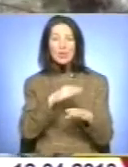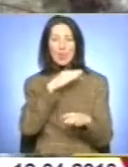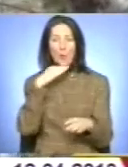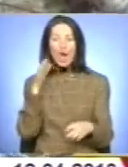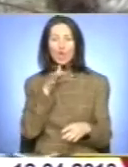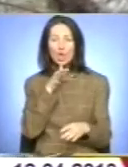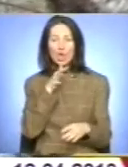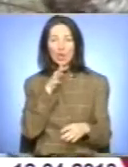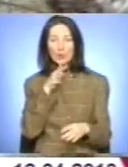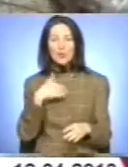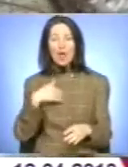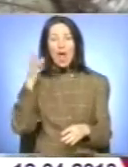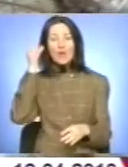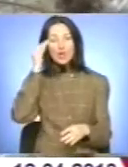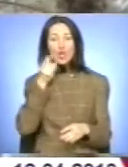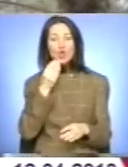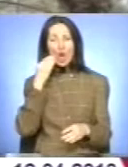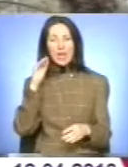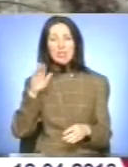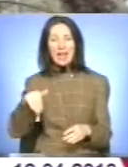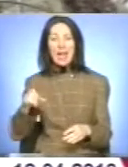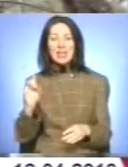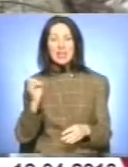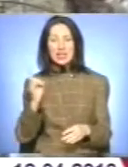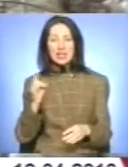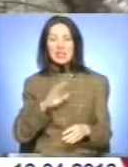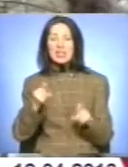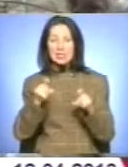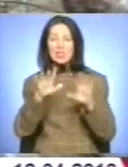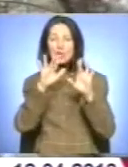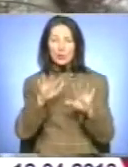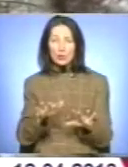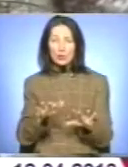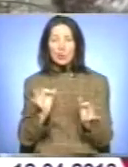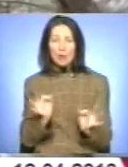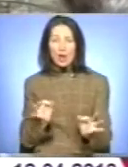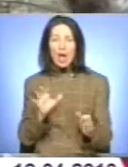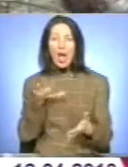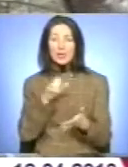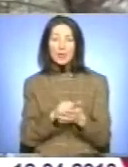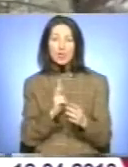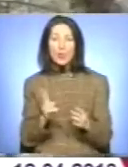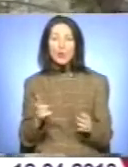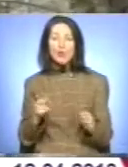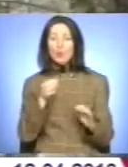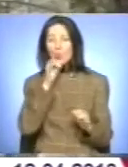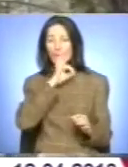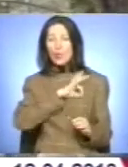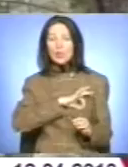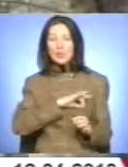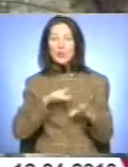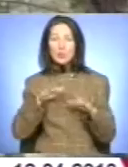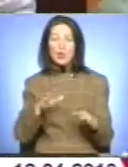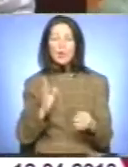часу. Я вважаю, що краще дитина хай не сидить за комп'ютером правильно, а хай займається якоюсь справою корисною, яка йому згодиться